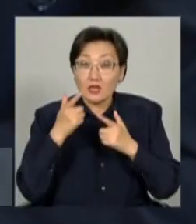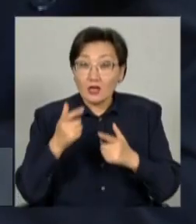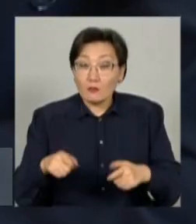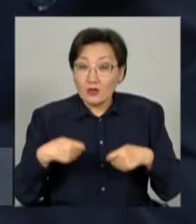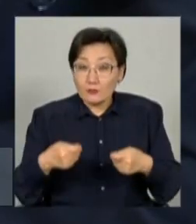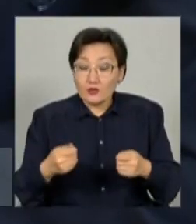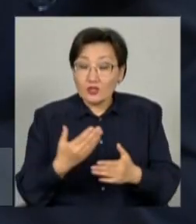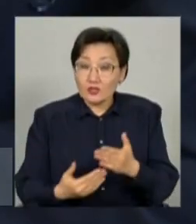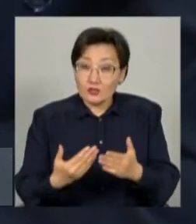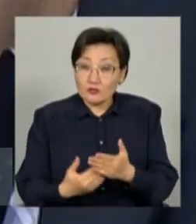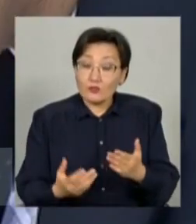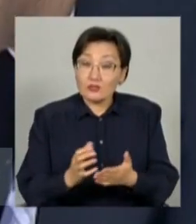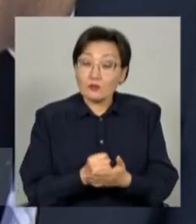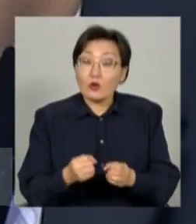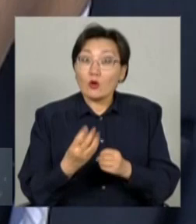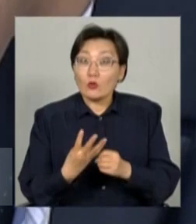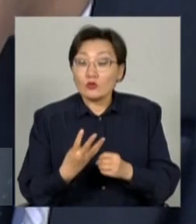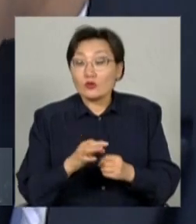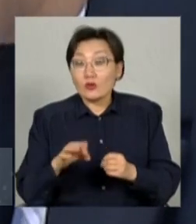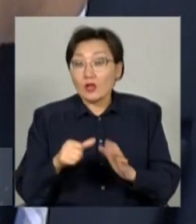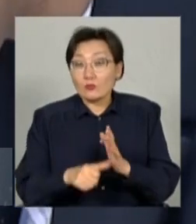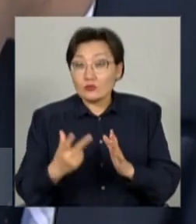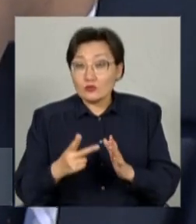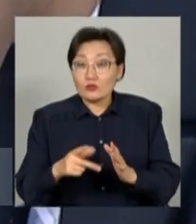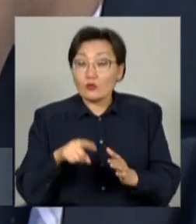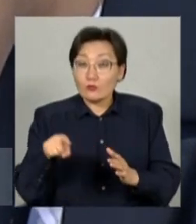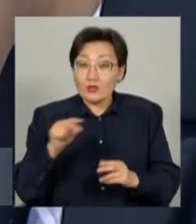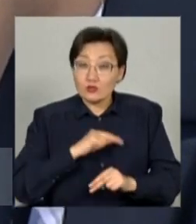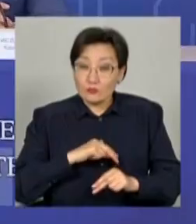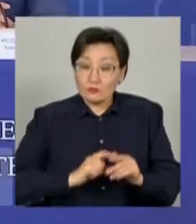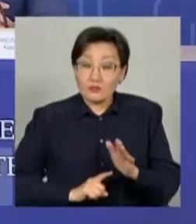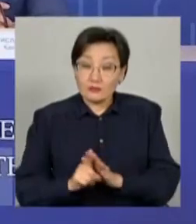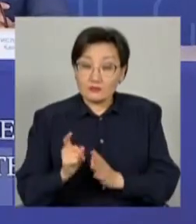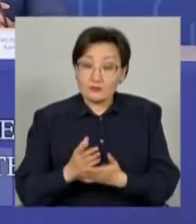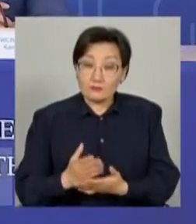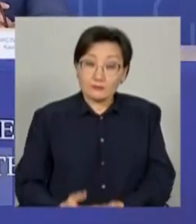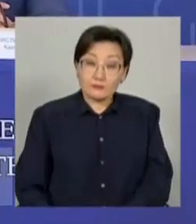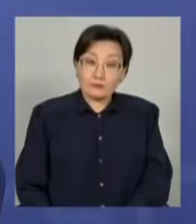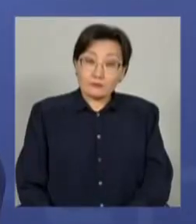алуға болатын 1463 нөмірлі колл орталығы іске қосылды.